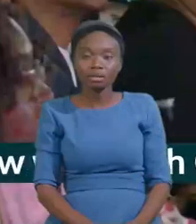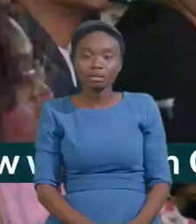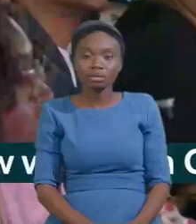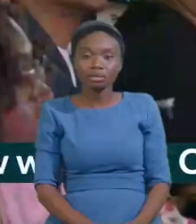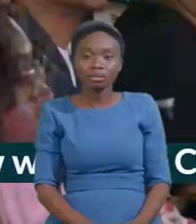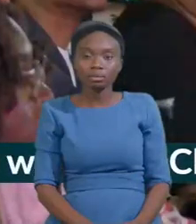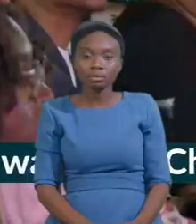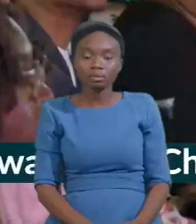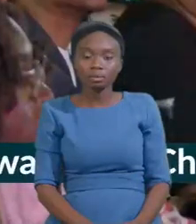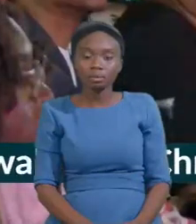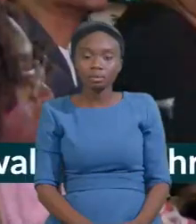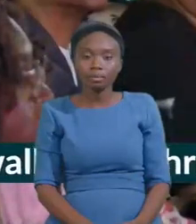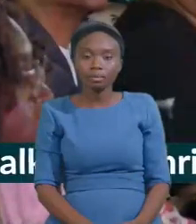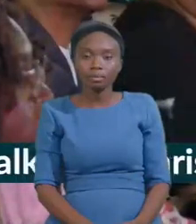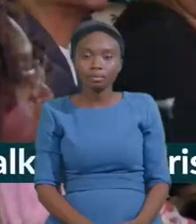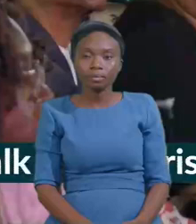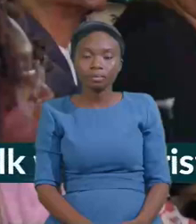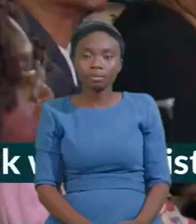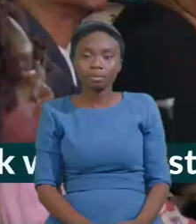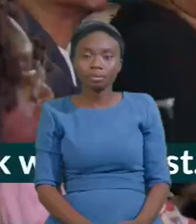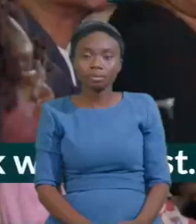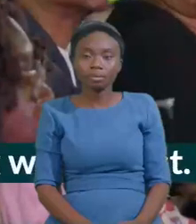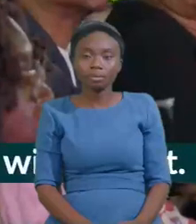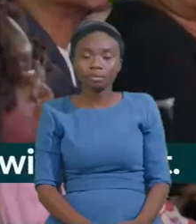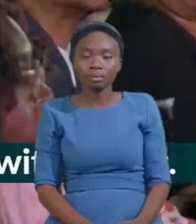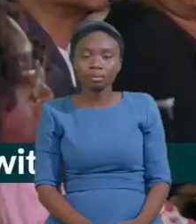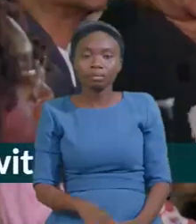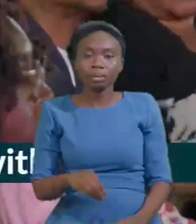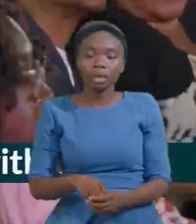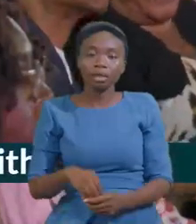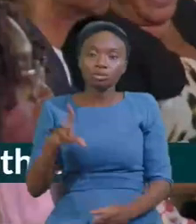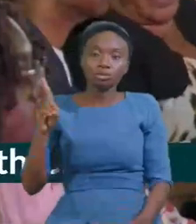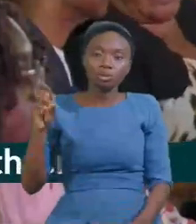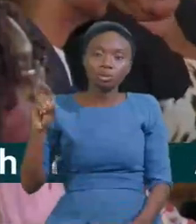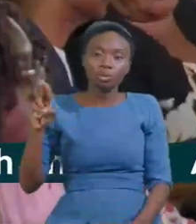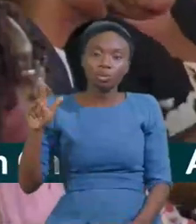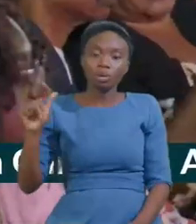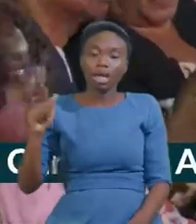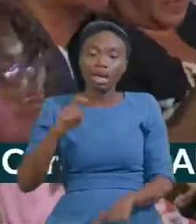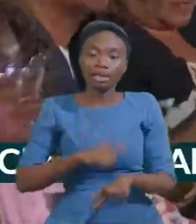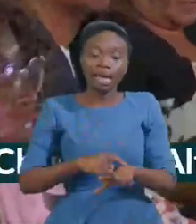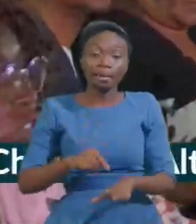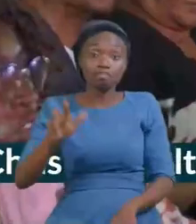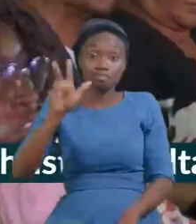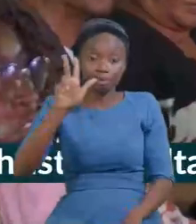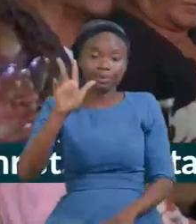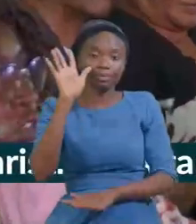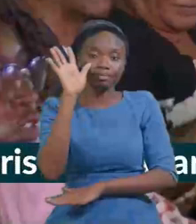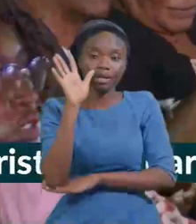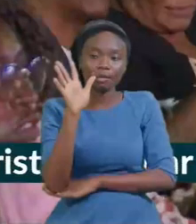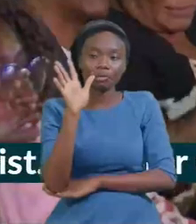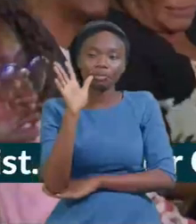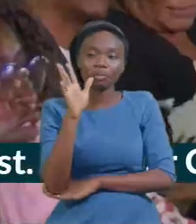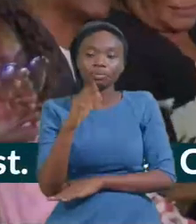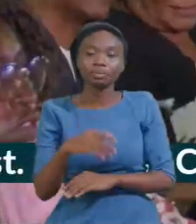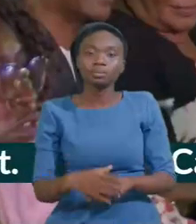Afrigas. Ancienne route. À l'ancienne route. Bonaberry Douala. Bonaberry Douala. The time will be 3 p.m. Ce sera à